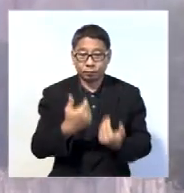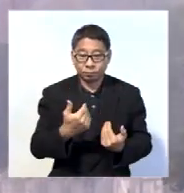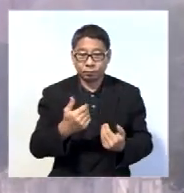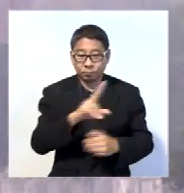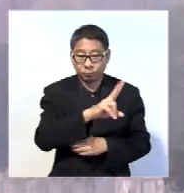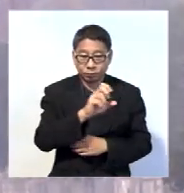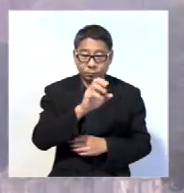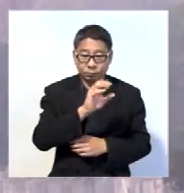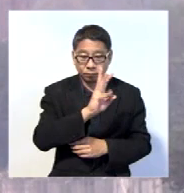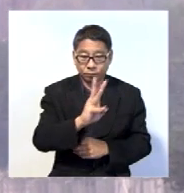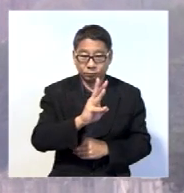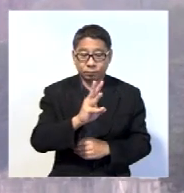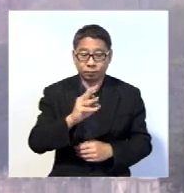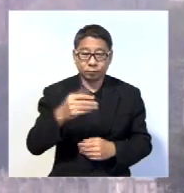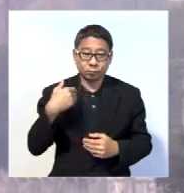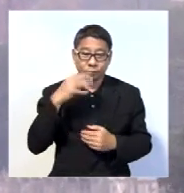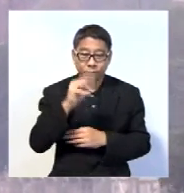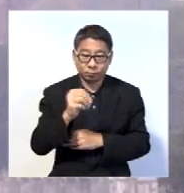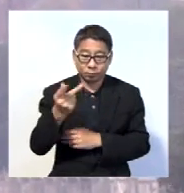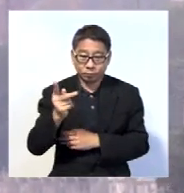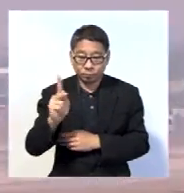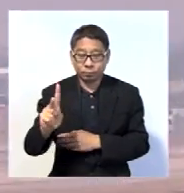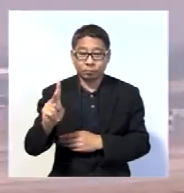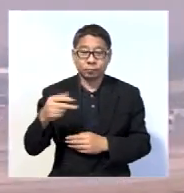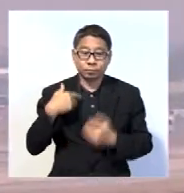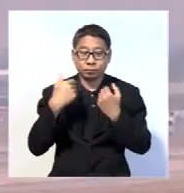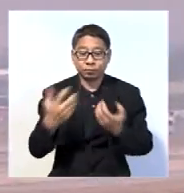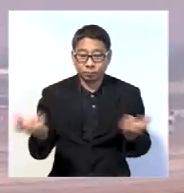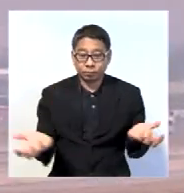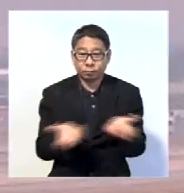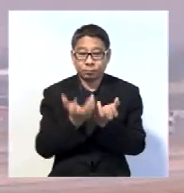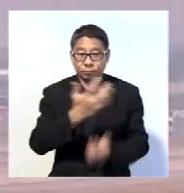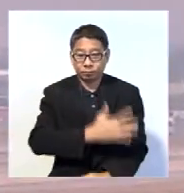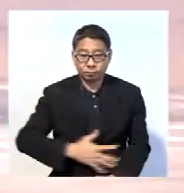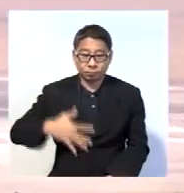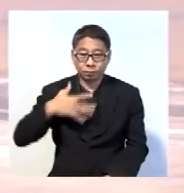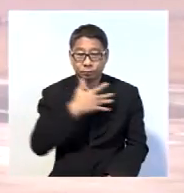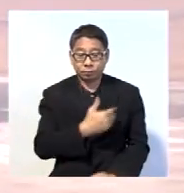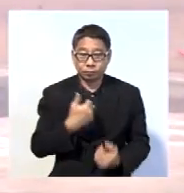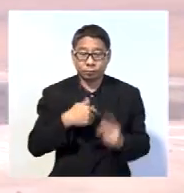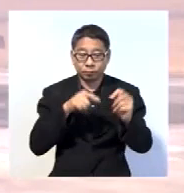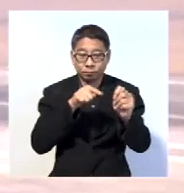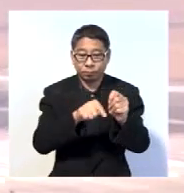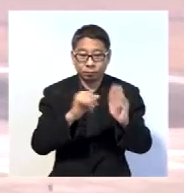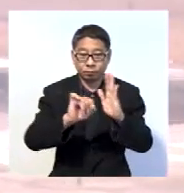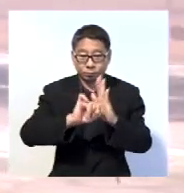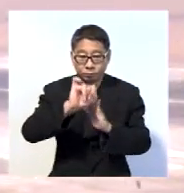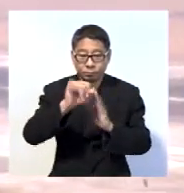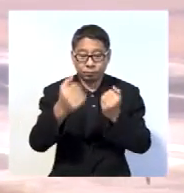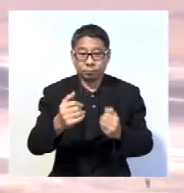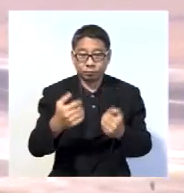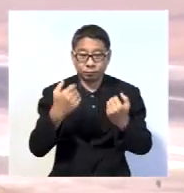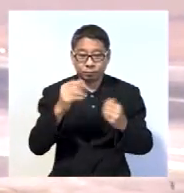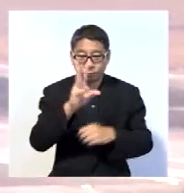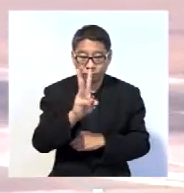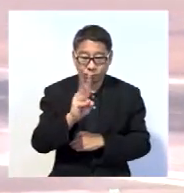า206ไมโครกรัมต่อลูกบาศก์เมตรมีผลกระทบต่อสุขภาพค่ะส่วนที่ตำบลช้างเผือกอำเภอเมืองเชียงใหม่วัด